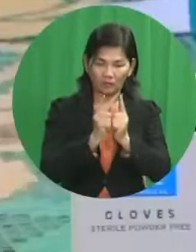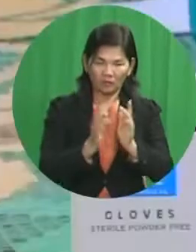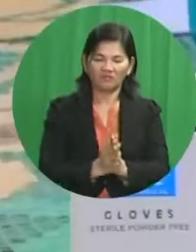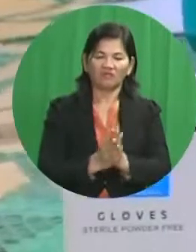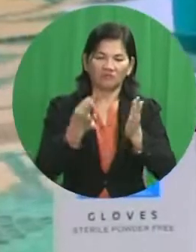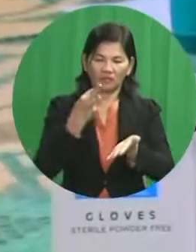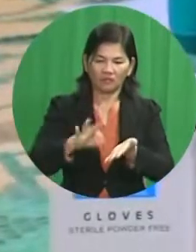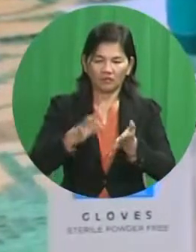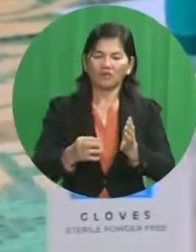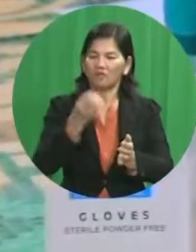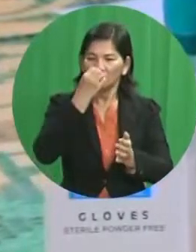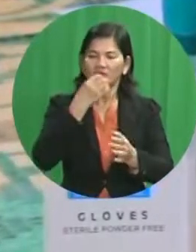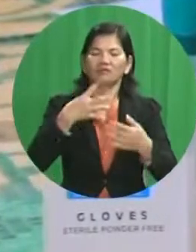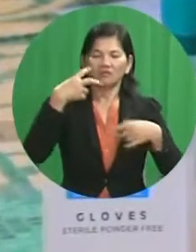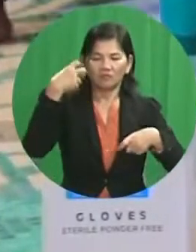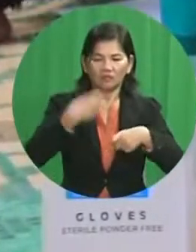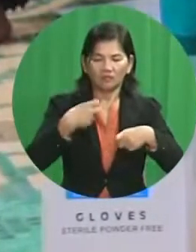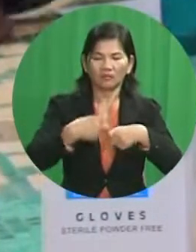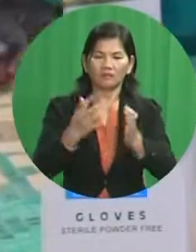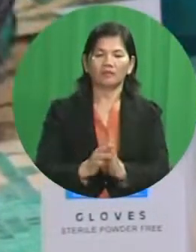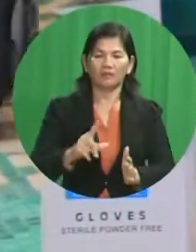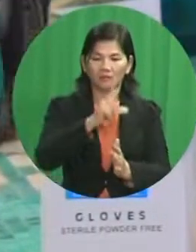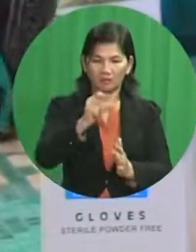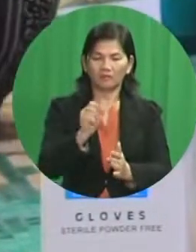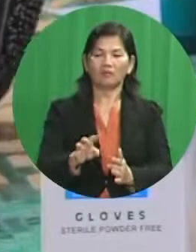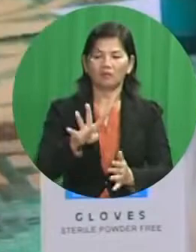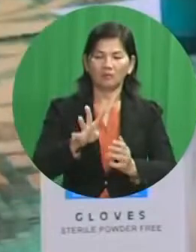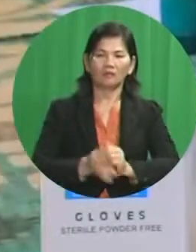ង្វះអាហារូបត្ថម្ភធ្ងន់ធ្ងរបំផុតចាប់តាំងពីខែមេសាម